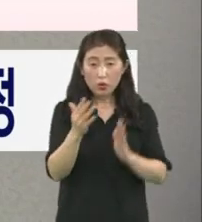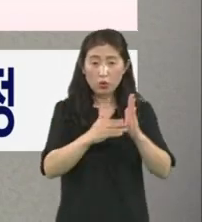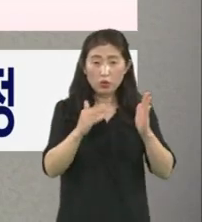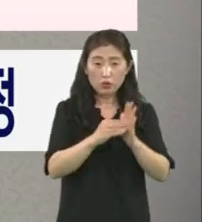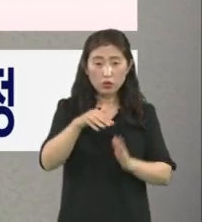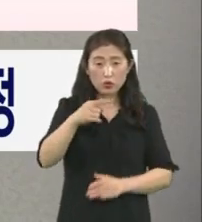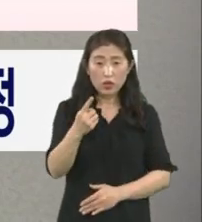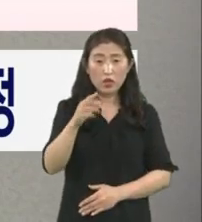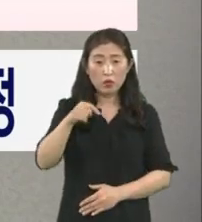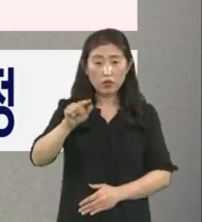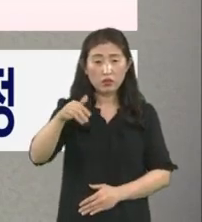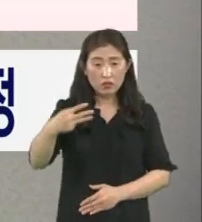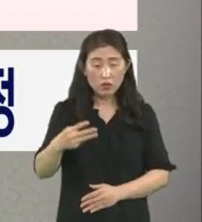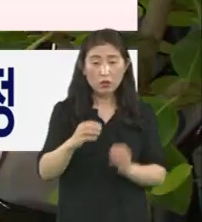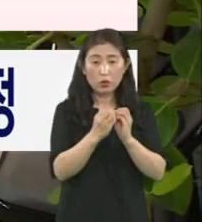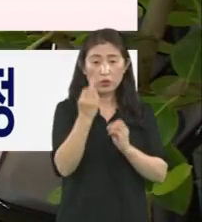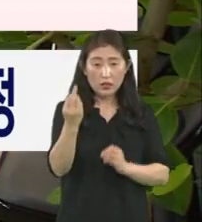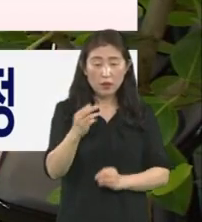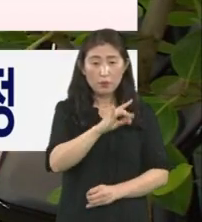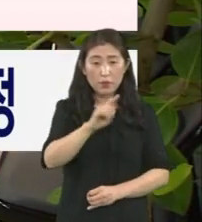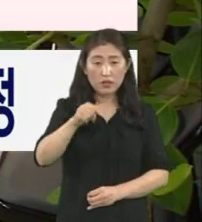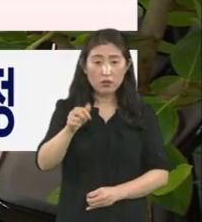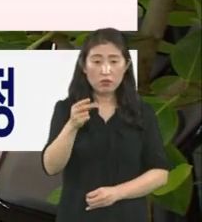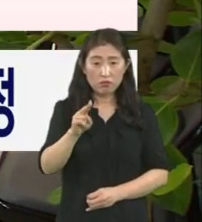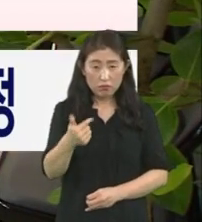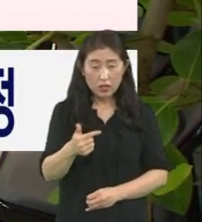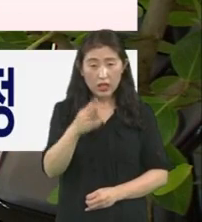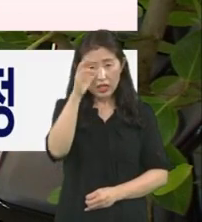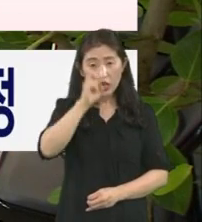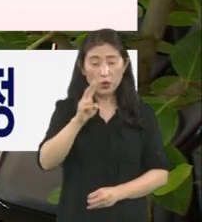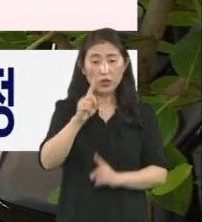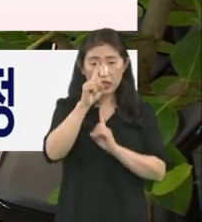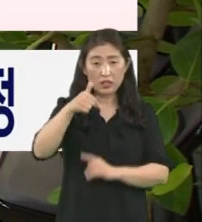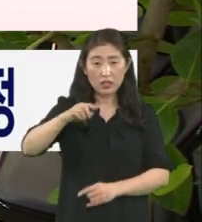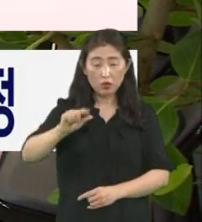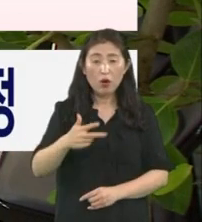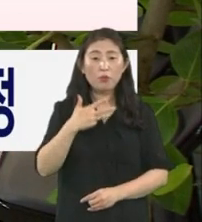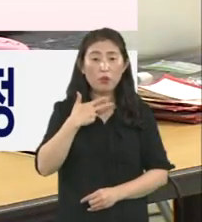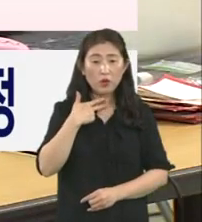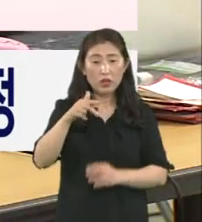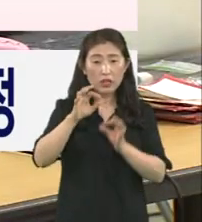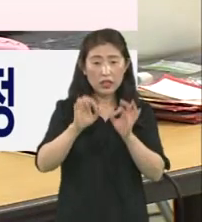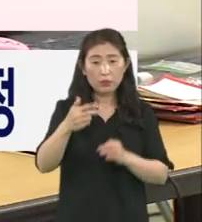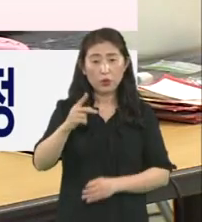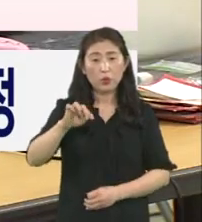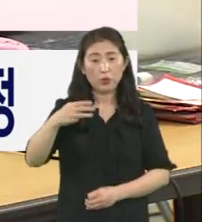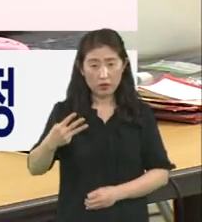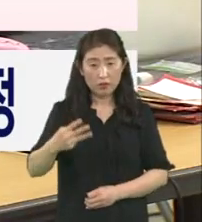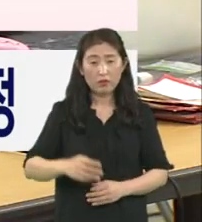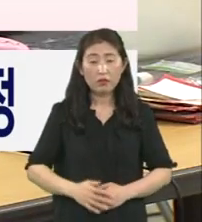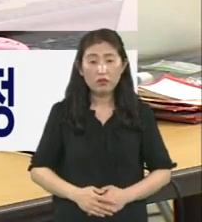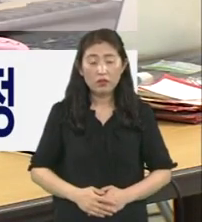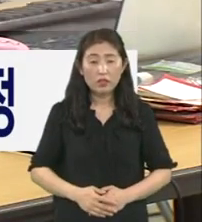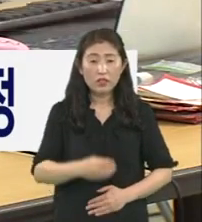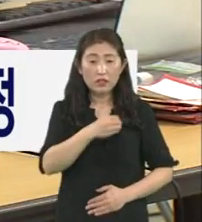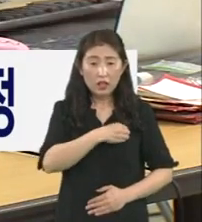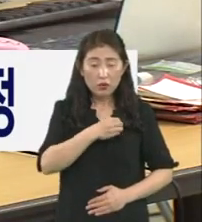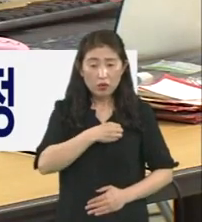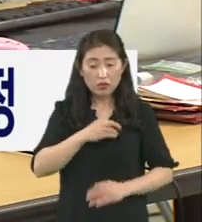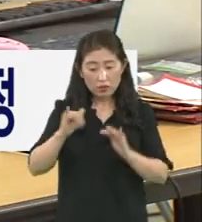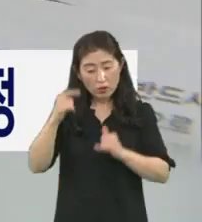공주시의 최원철, 논산시 백성현, 계룡시 이기원, 보령시 김동일 후보 등이며